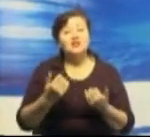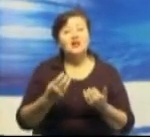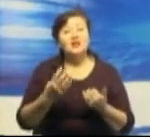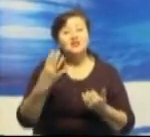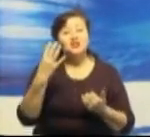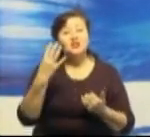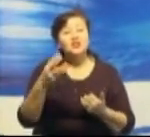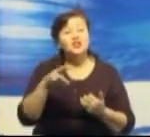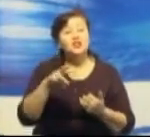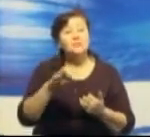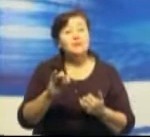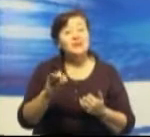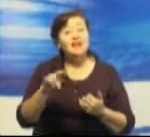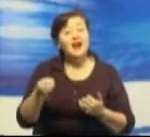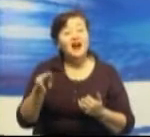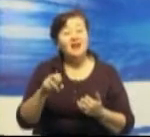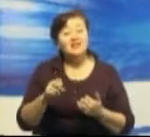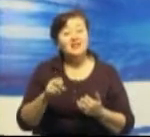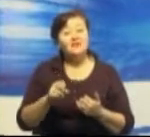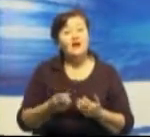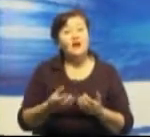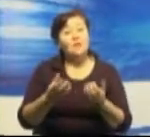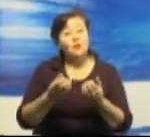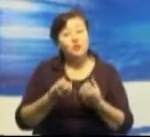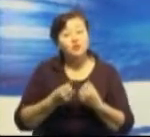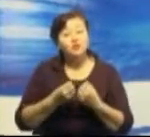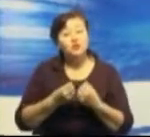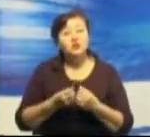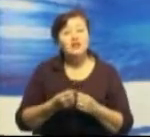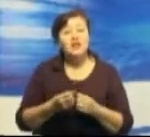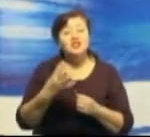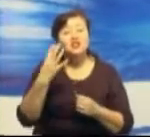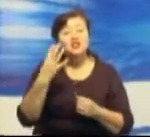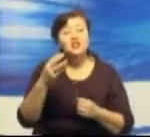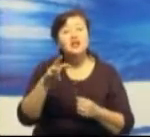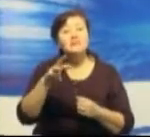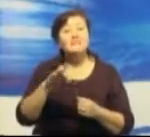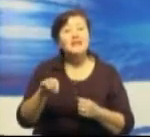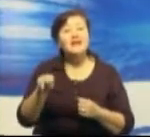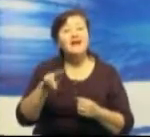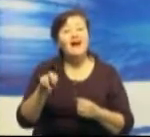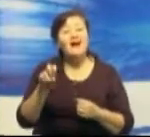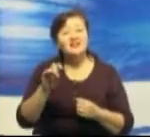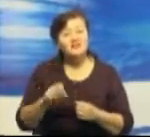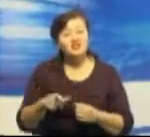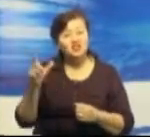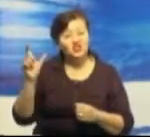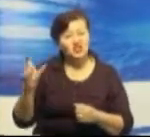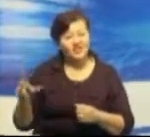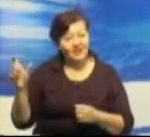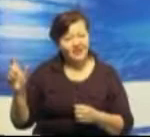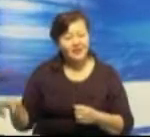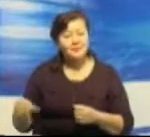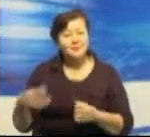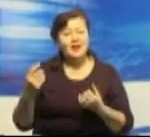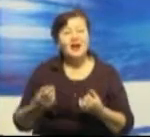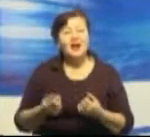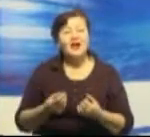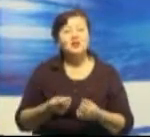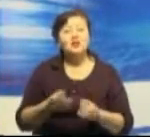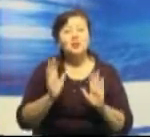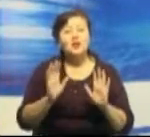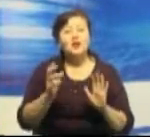графикой. Кириллицей, в свою очередь, пользуются только 12 стран. Это свидетельствует о важности предстоящей реформы государственного языка.